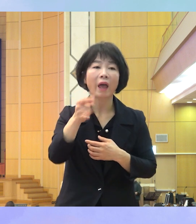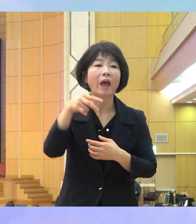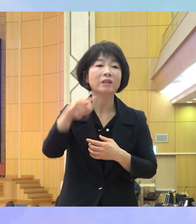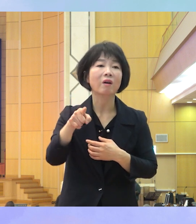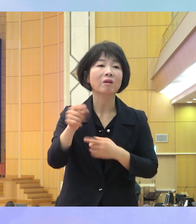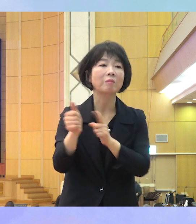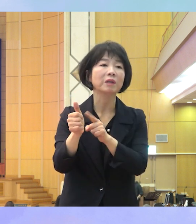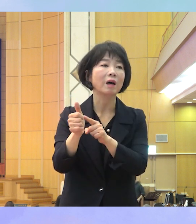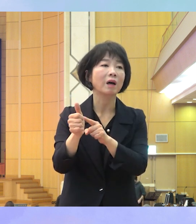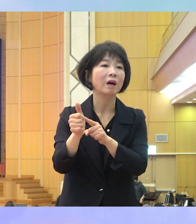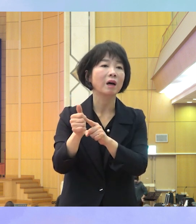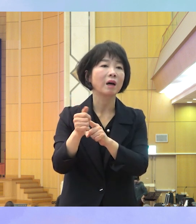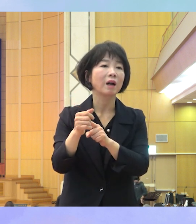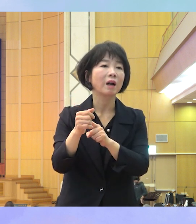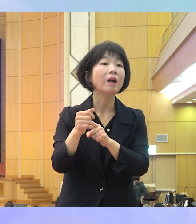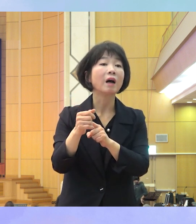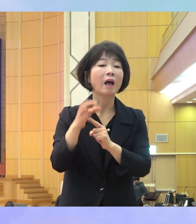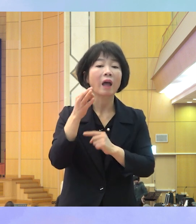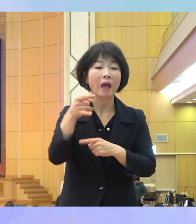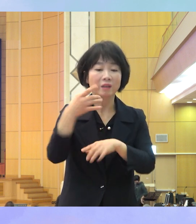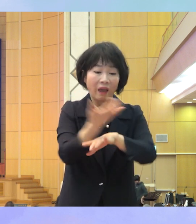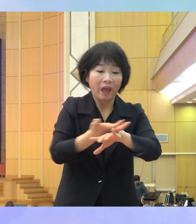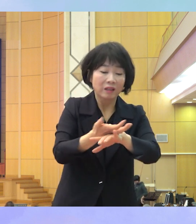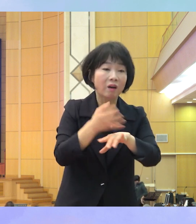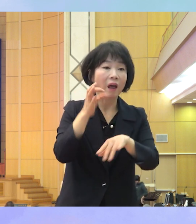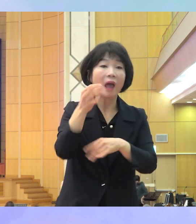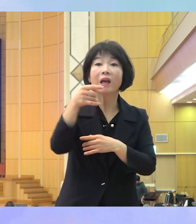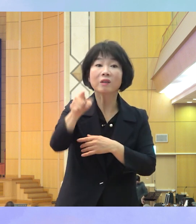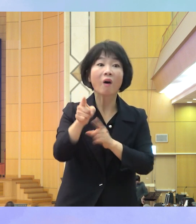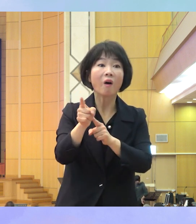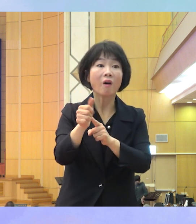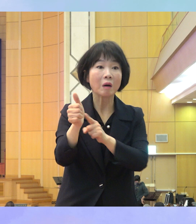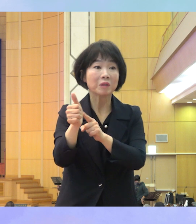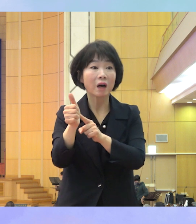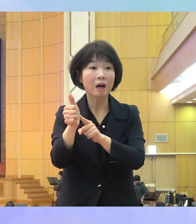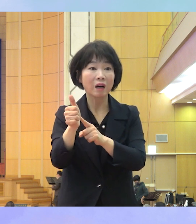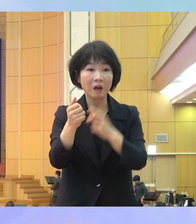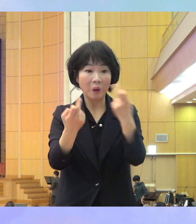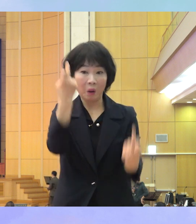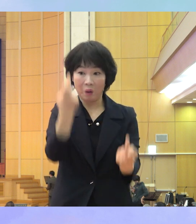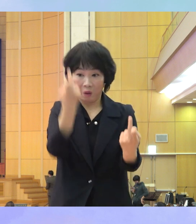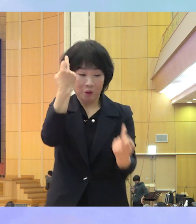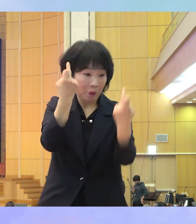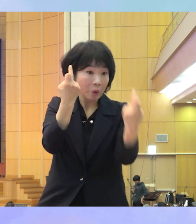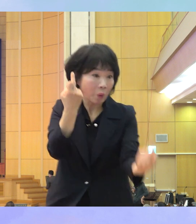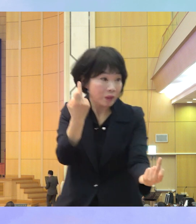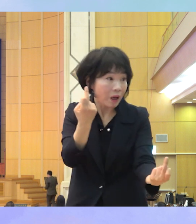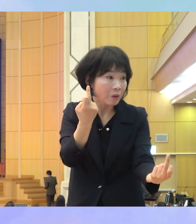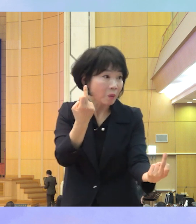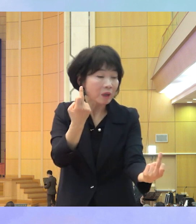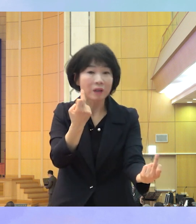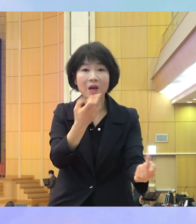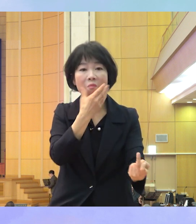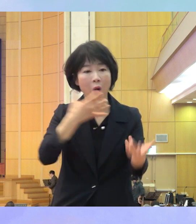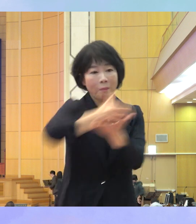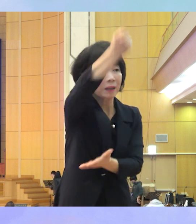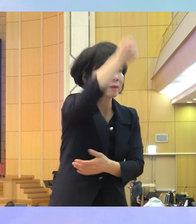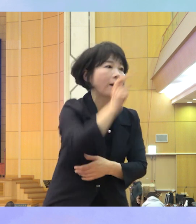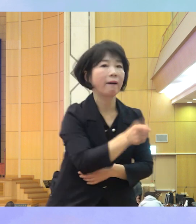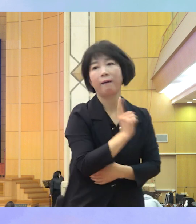에서가 축복받을 기회가 왔는데도 어물어물하다가 야곱한테 뺏겨버렸잖아. 야곱이는 기회가 왔구나, 기회가 없구나.